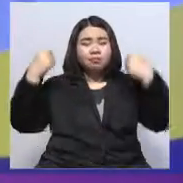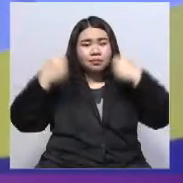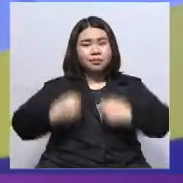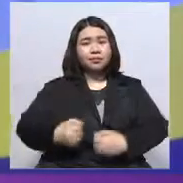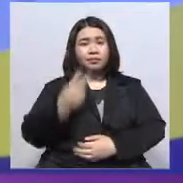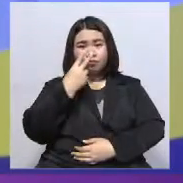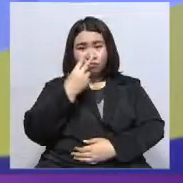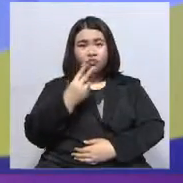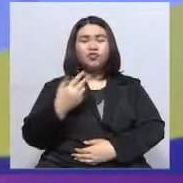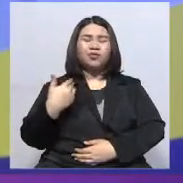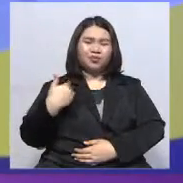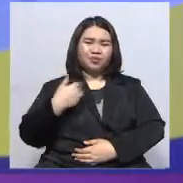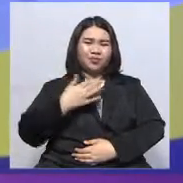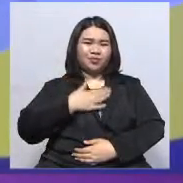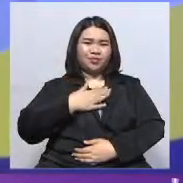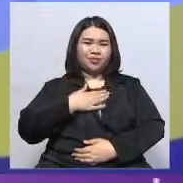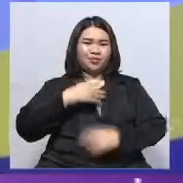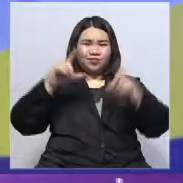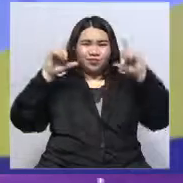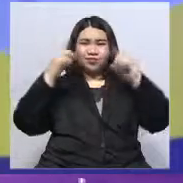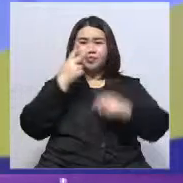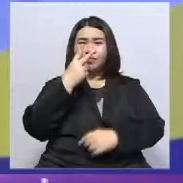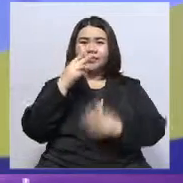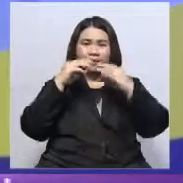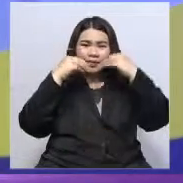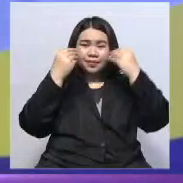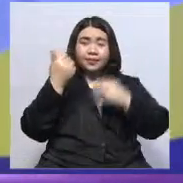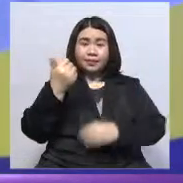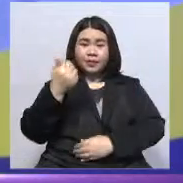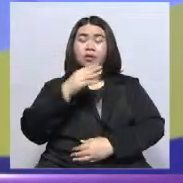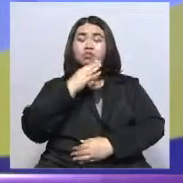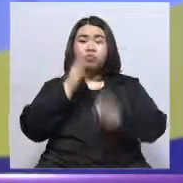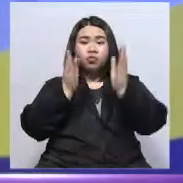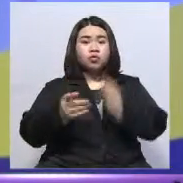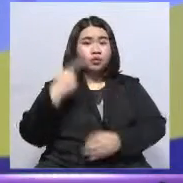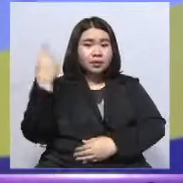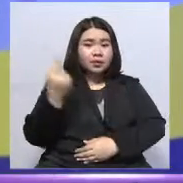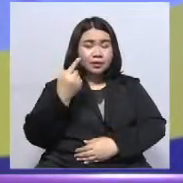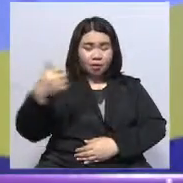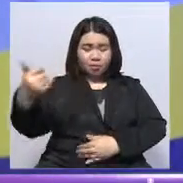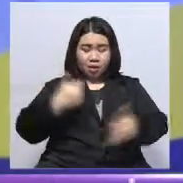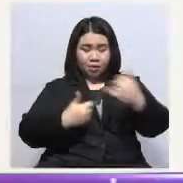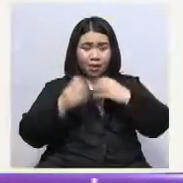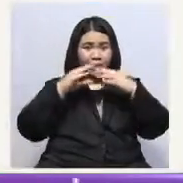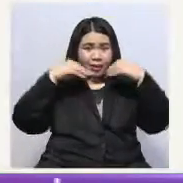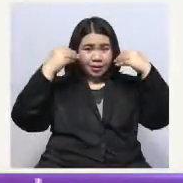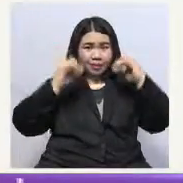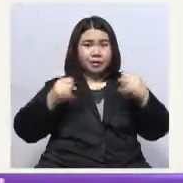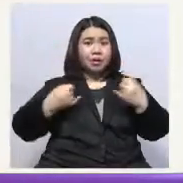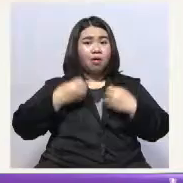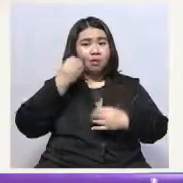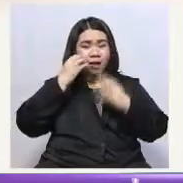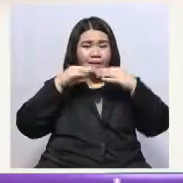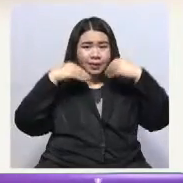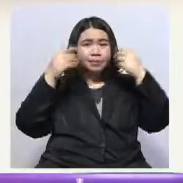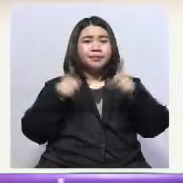ธอดูฉันมีตัวตนฉันก็ได้รอยยิ้มเพราะฉะนั้นรอยยิ้มของแขกผู้มาเยือนและรอยยิ้มของเจ้าบ้านจึงสำคัญและถ้ารอยยิ้ม